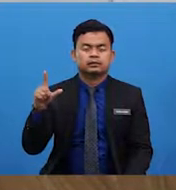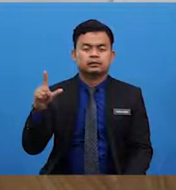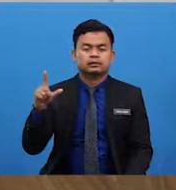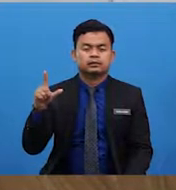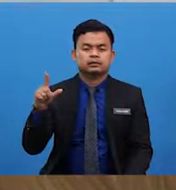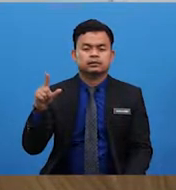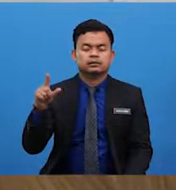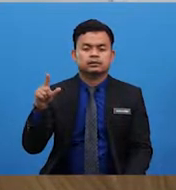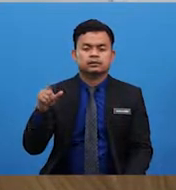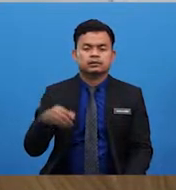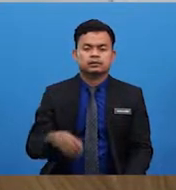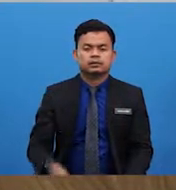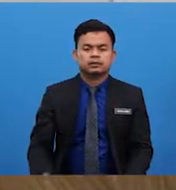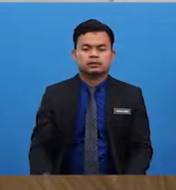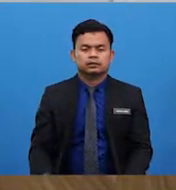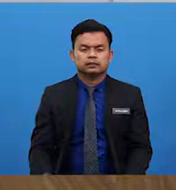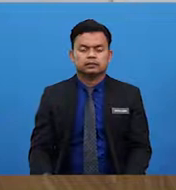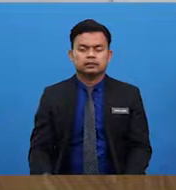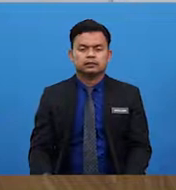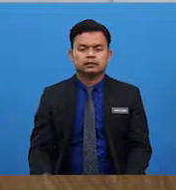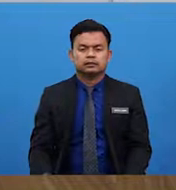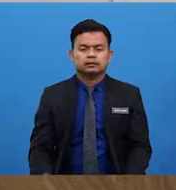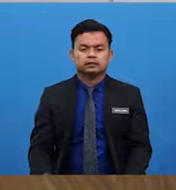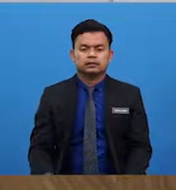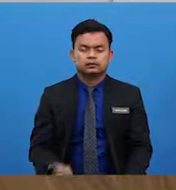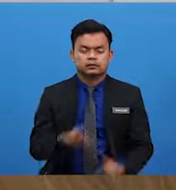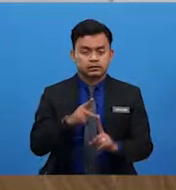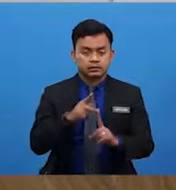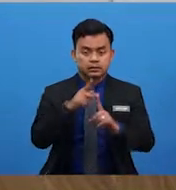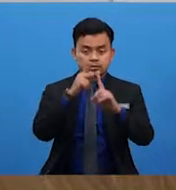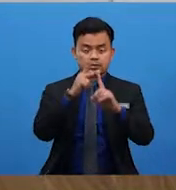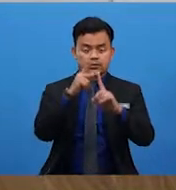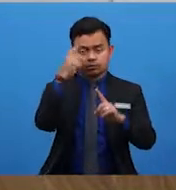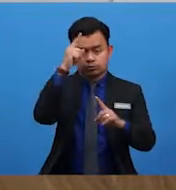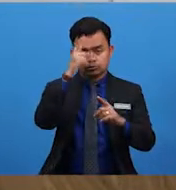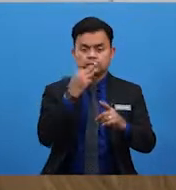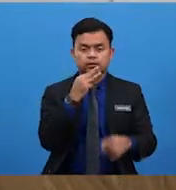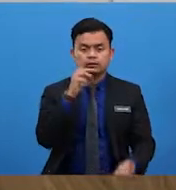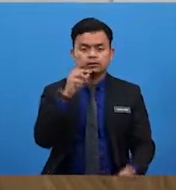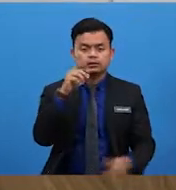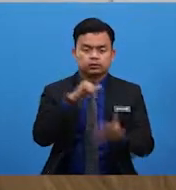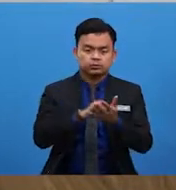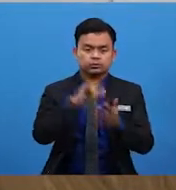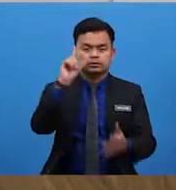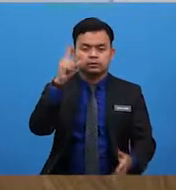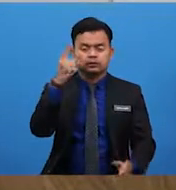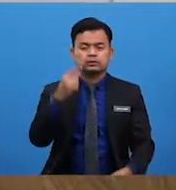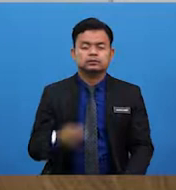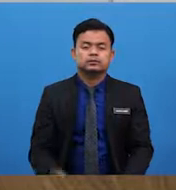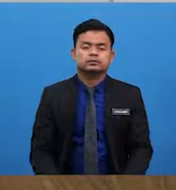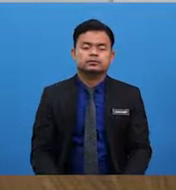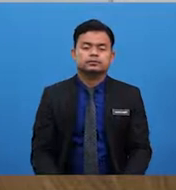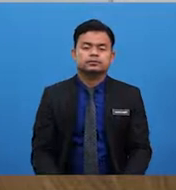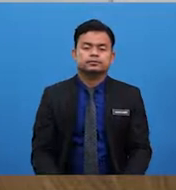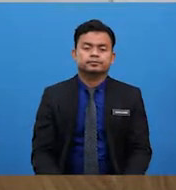adalah identity sebuah warna dalam warnet UD mempunyai keistimewaan sendiri sewaktu kegunaan